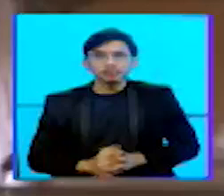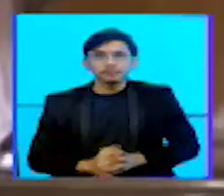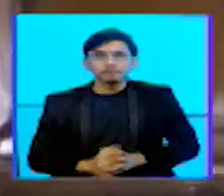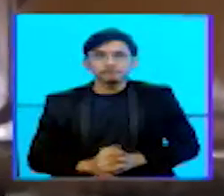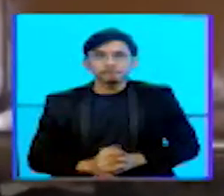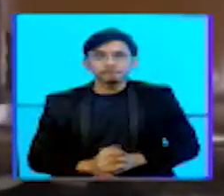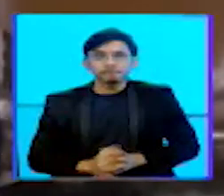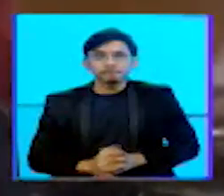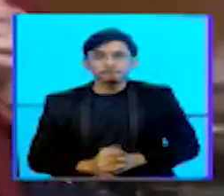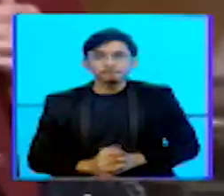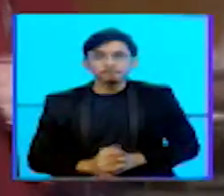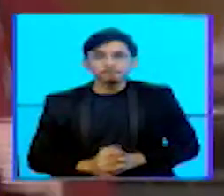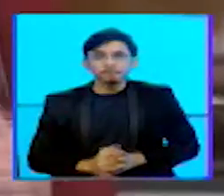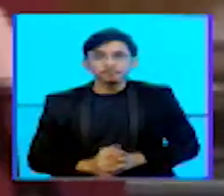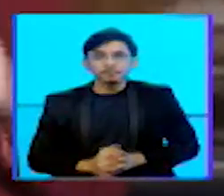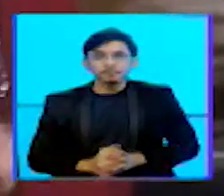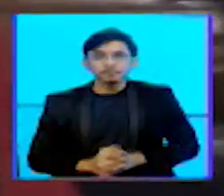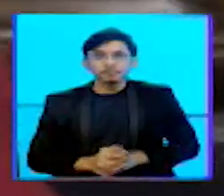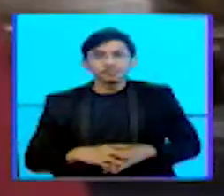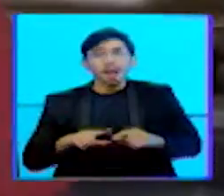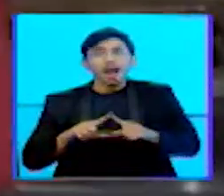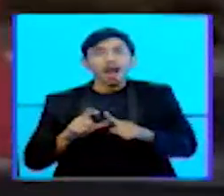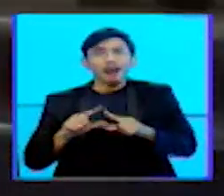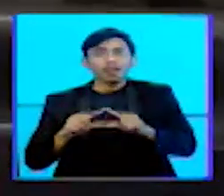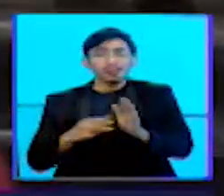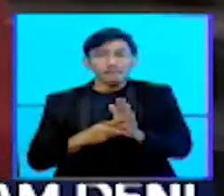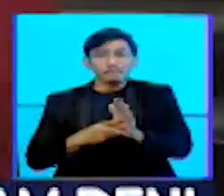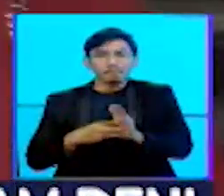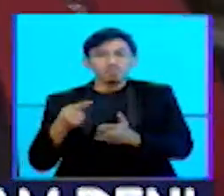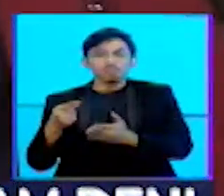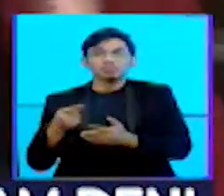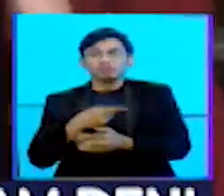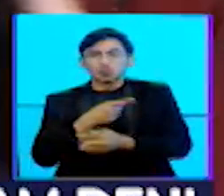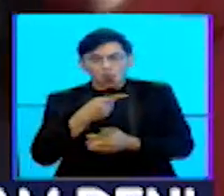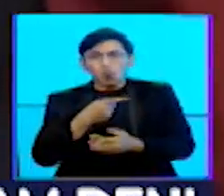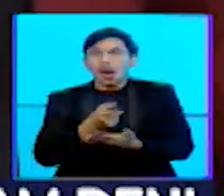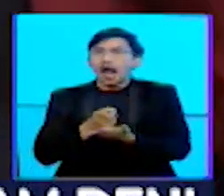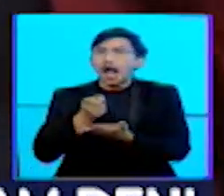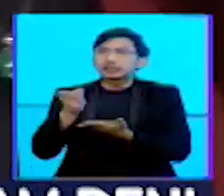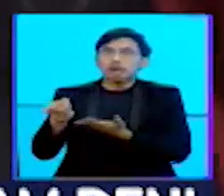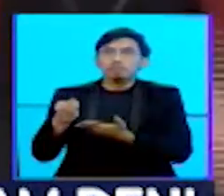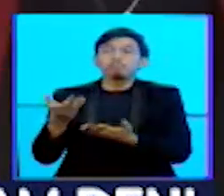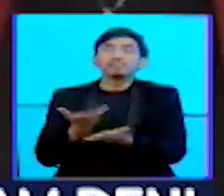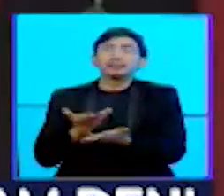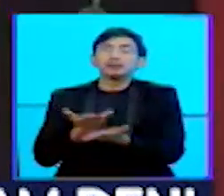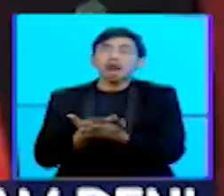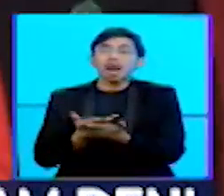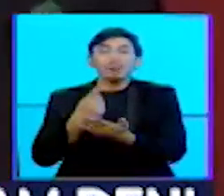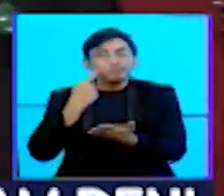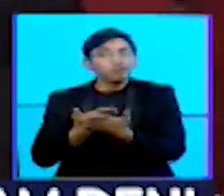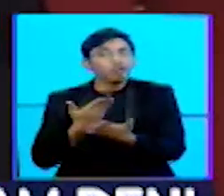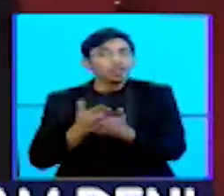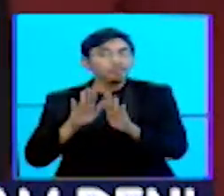pengancaman Jering kepada Adam Deni bermula saat Adam Deni meminta Jering membuktikan unggahannya di akun Instagram yang menyatakan ada artis